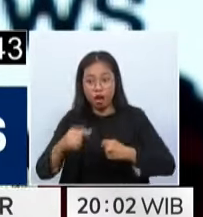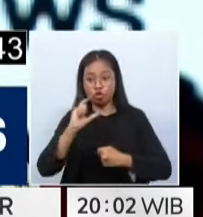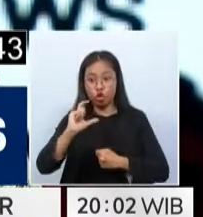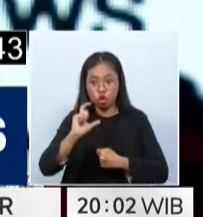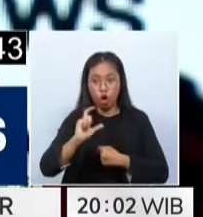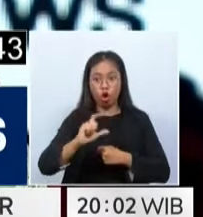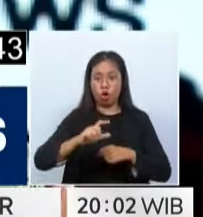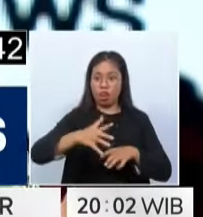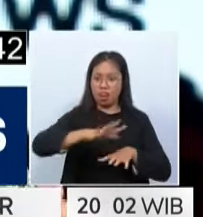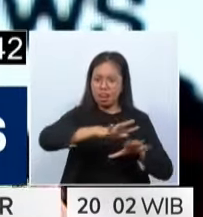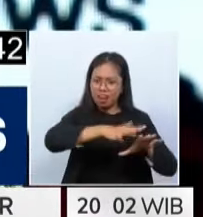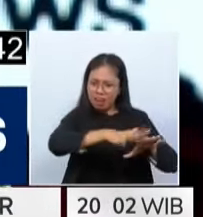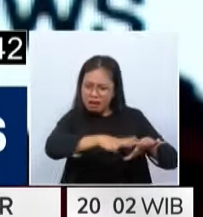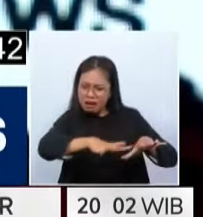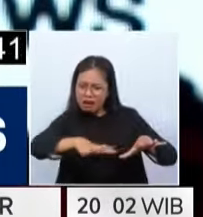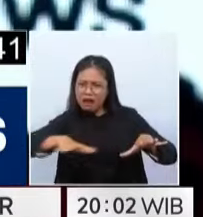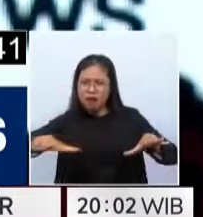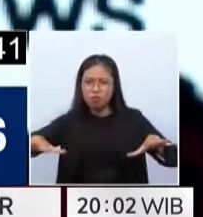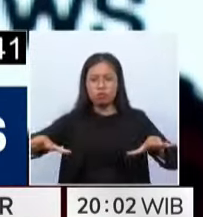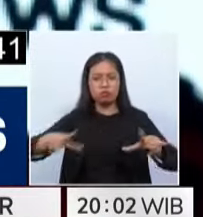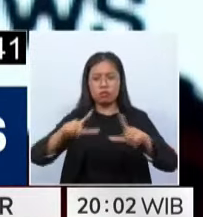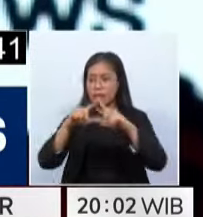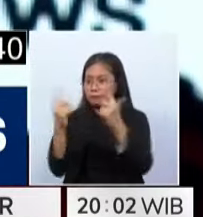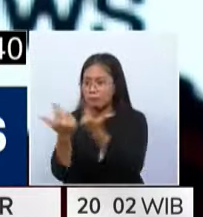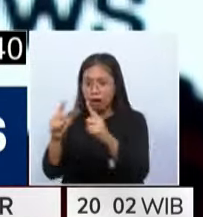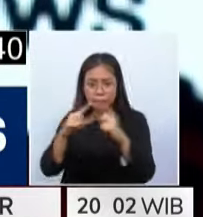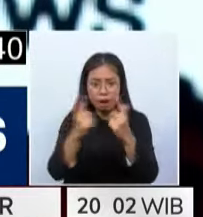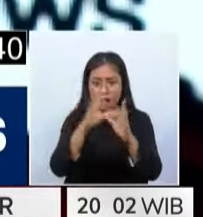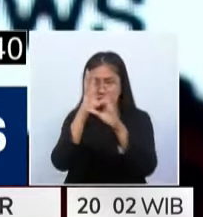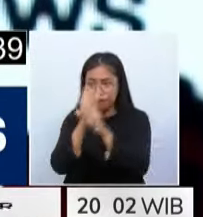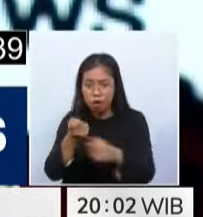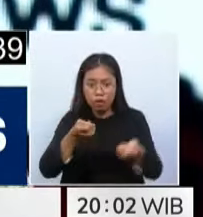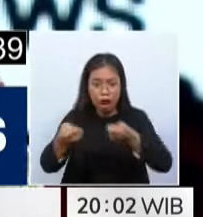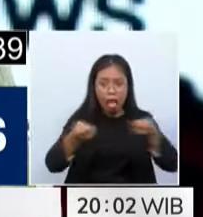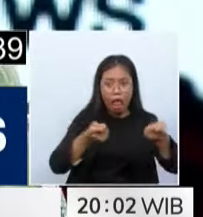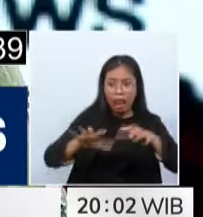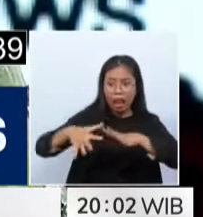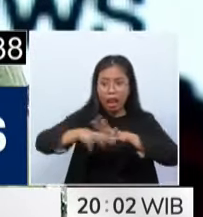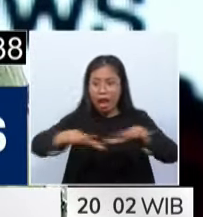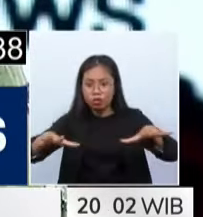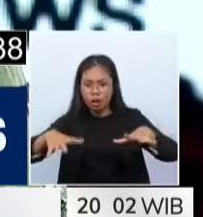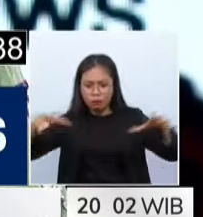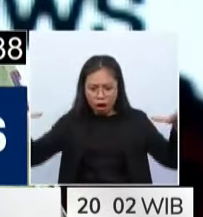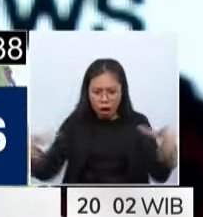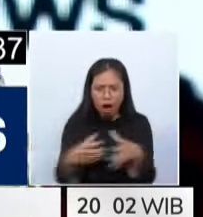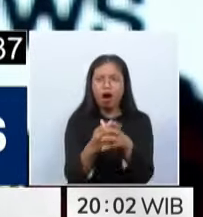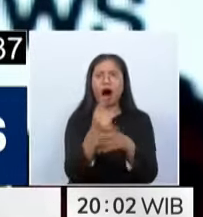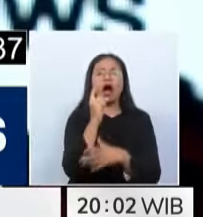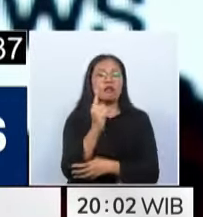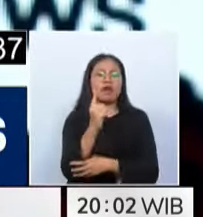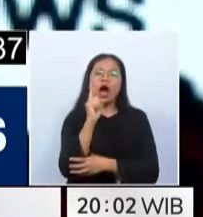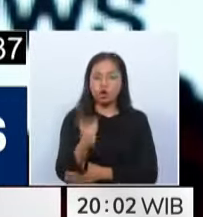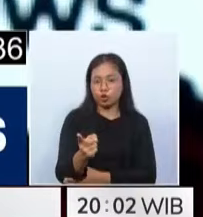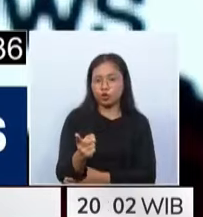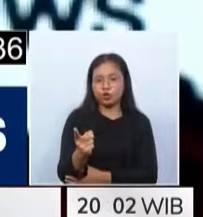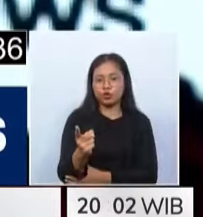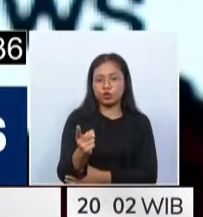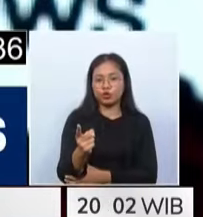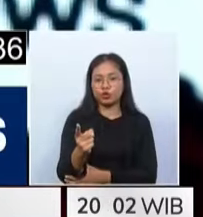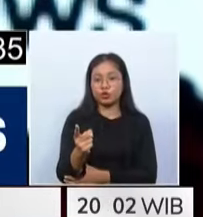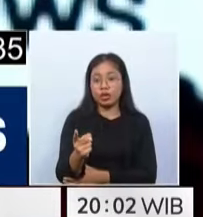sekian lembaga yang ngurus laut mesti disatukan dalam sebuah wadah costg Ketika kita bicara